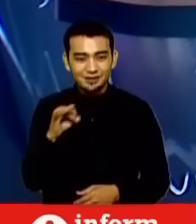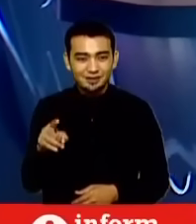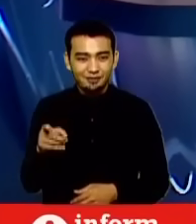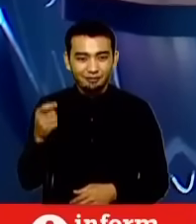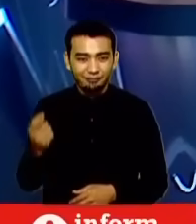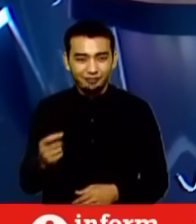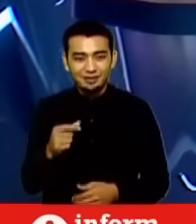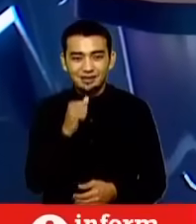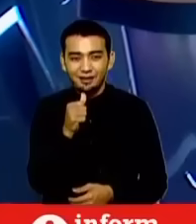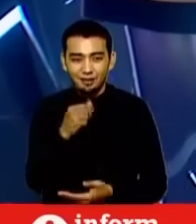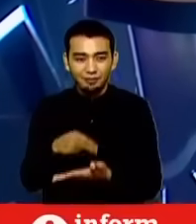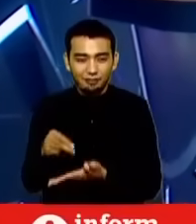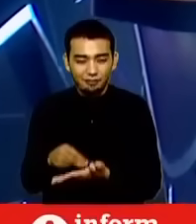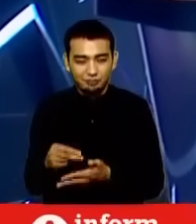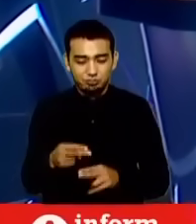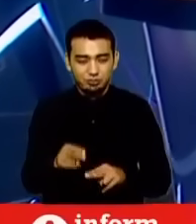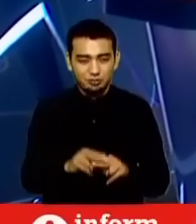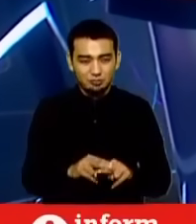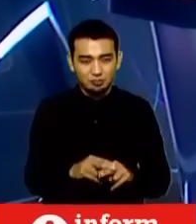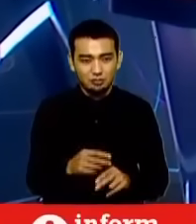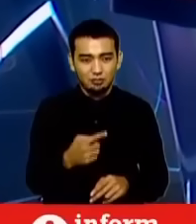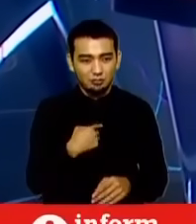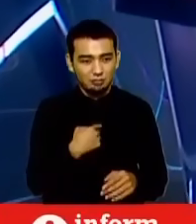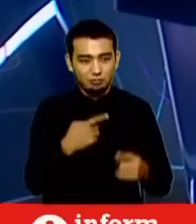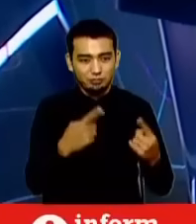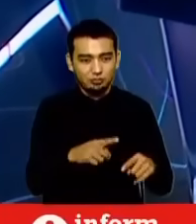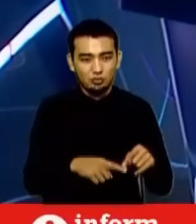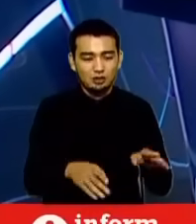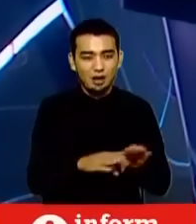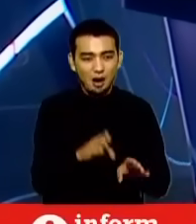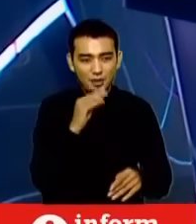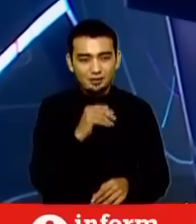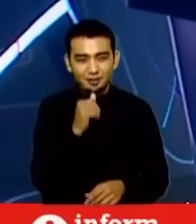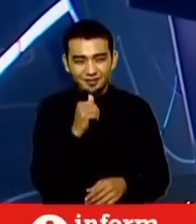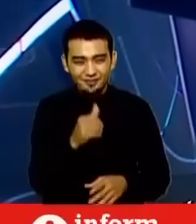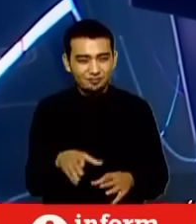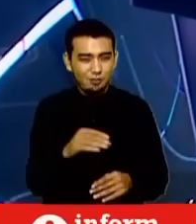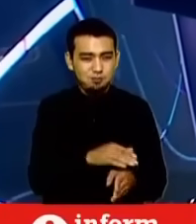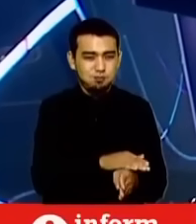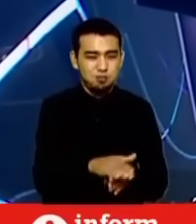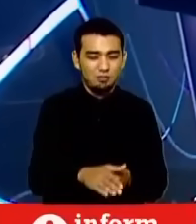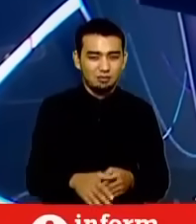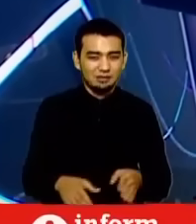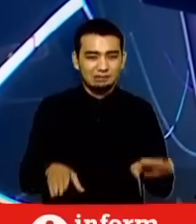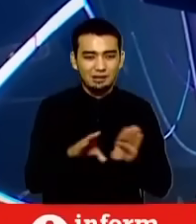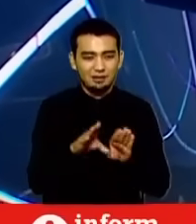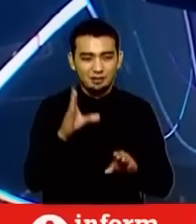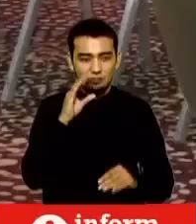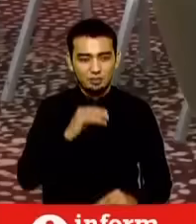арзан қанты басып алған. Ал осылай жалғаса берсе, кәсіпорындар жабылып, қант саласы түбегейлі құрдымға кету ықтимал